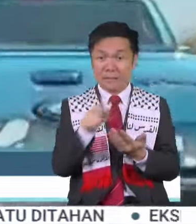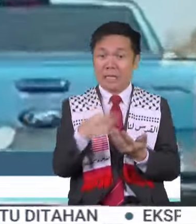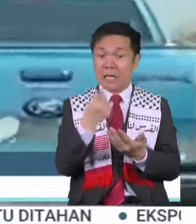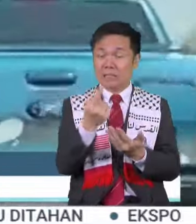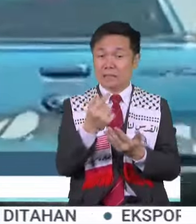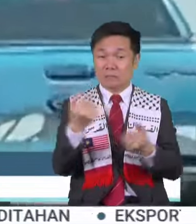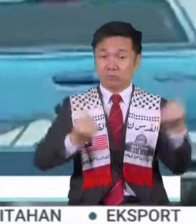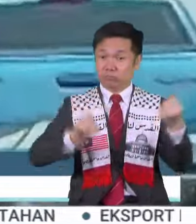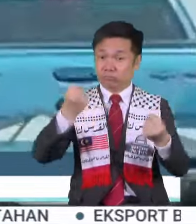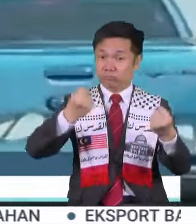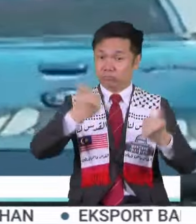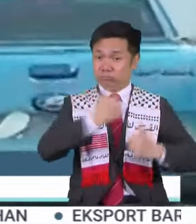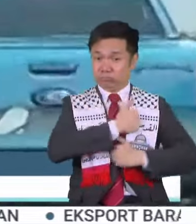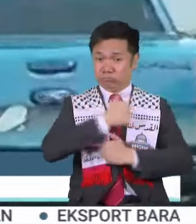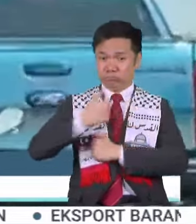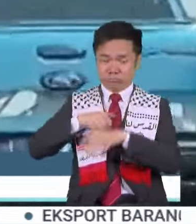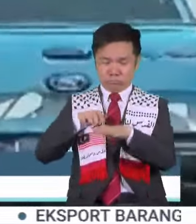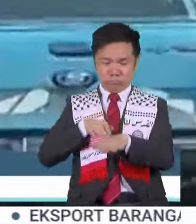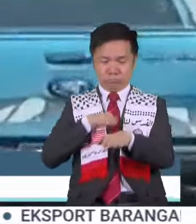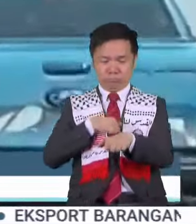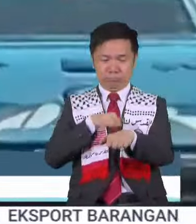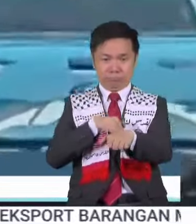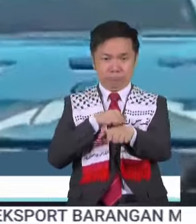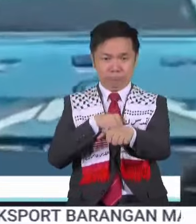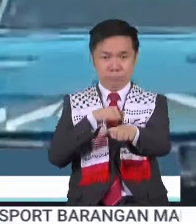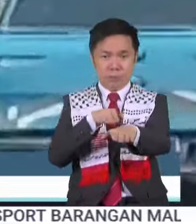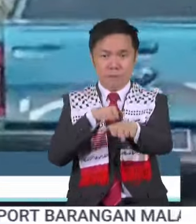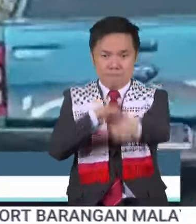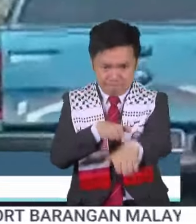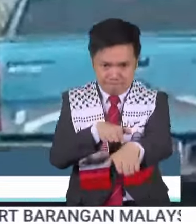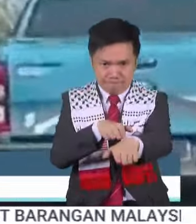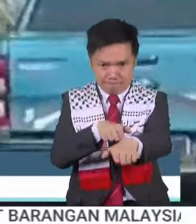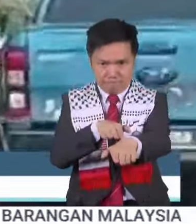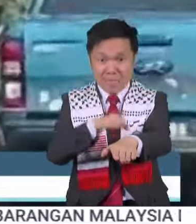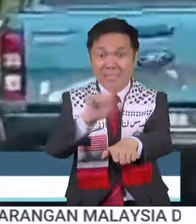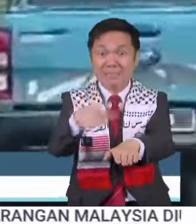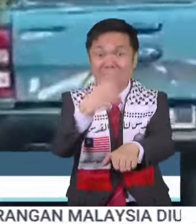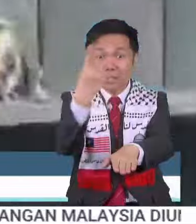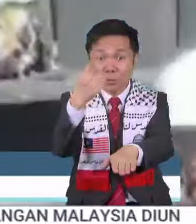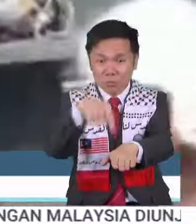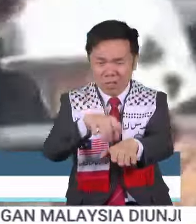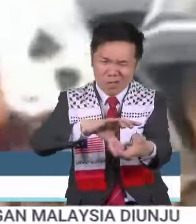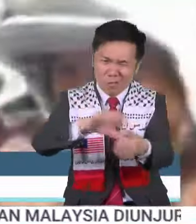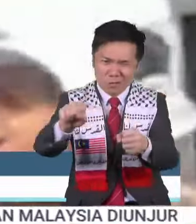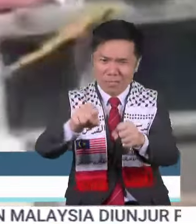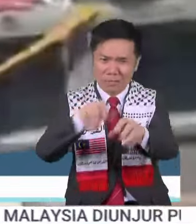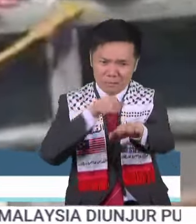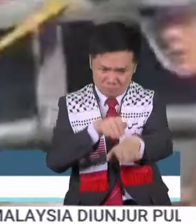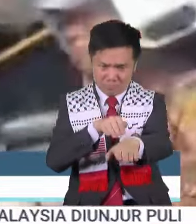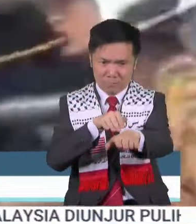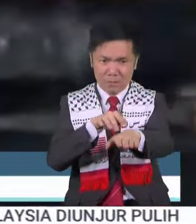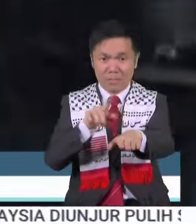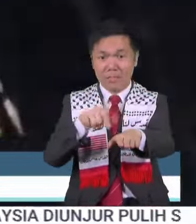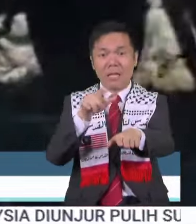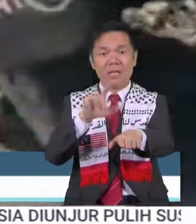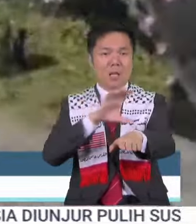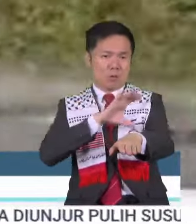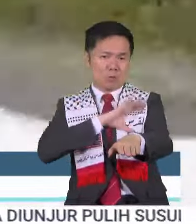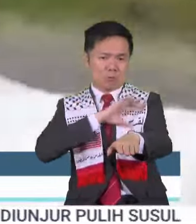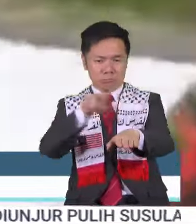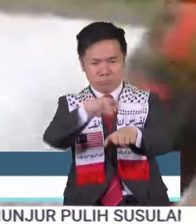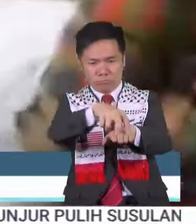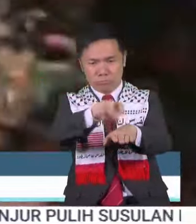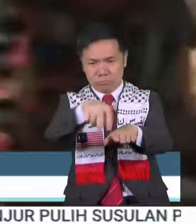kesemua trak tentera yang bergerak secara konvoi itu berhenti apabila satu daripadanya rosak ketika anggota turun dari